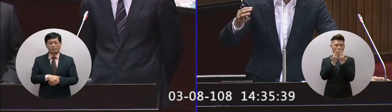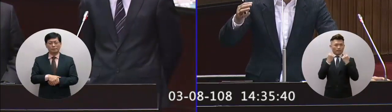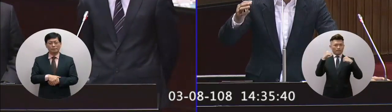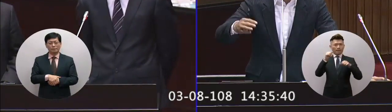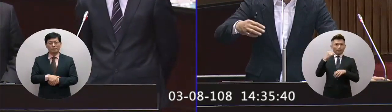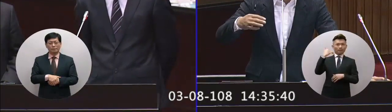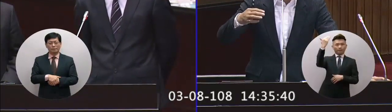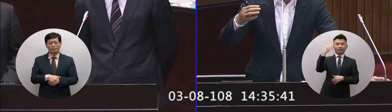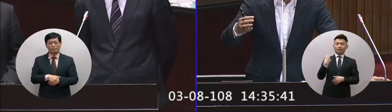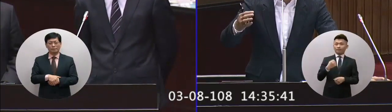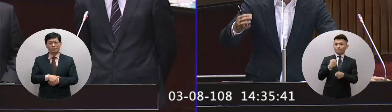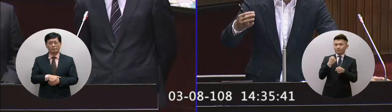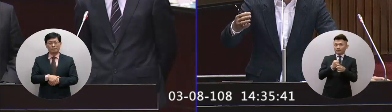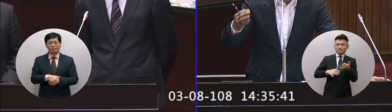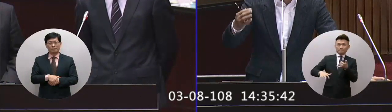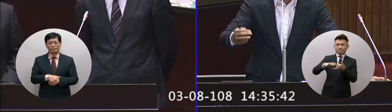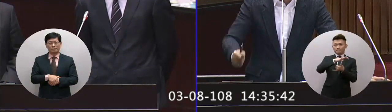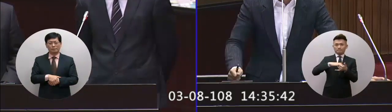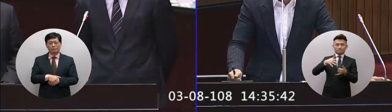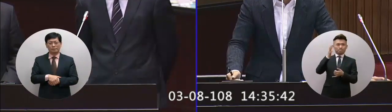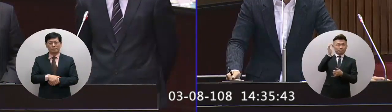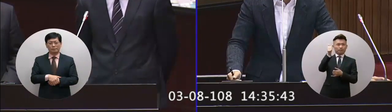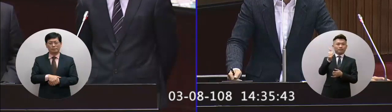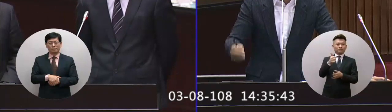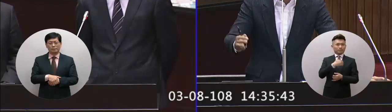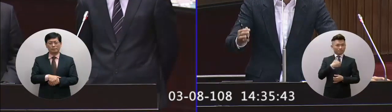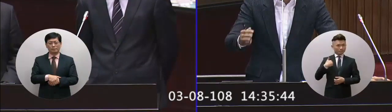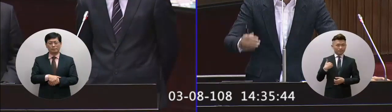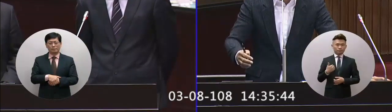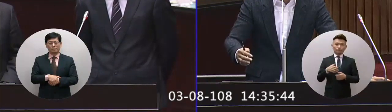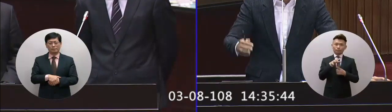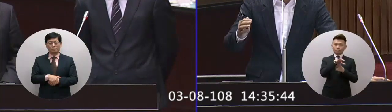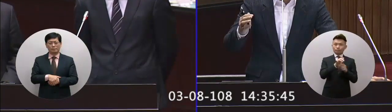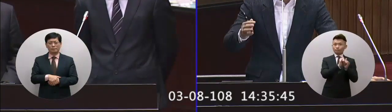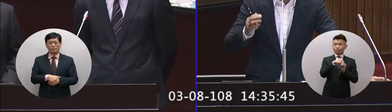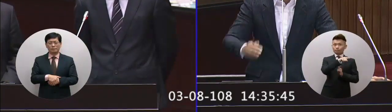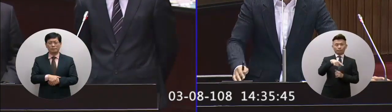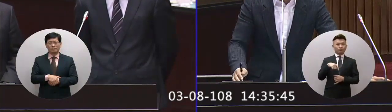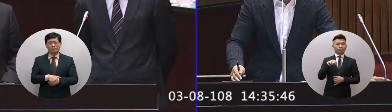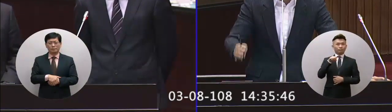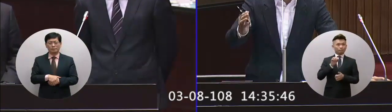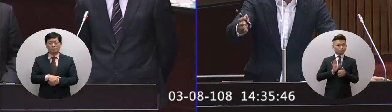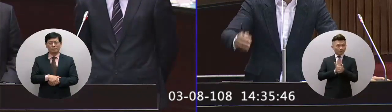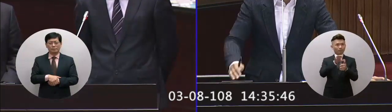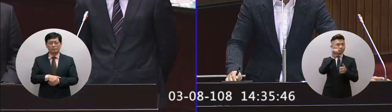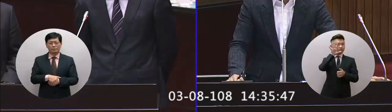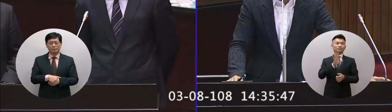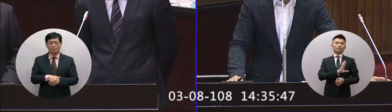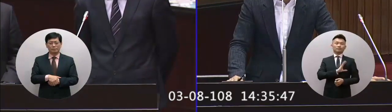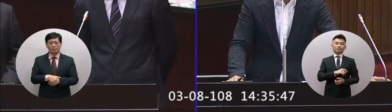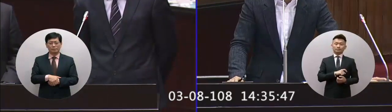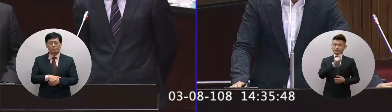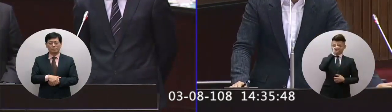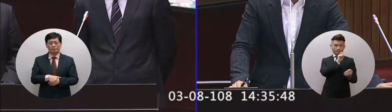戰還可以做全國的通關的農政單位的主委委員對農民主席實際上是很大的幫助如果像主委